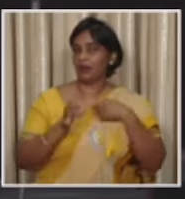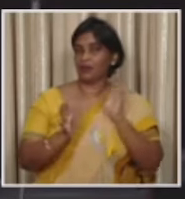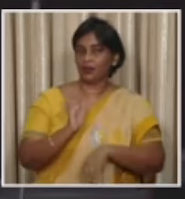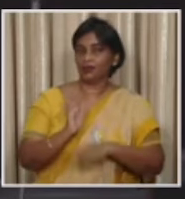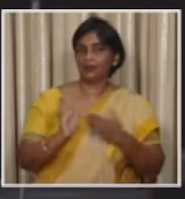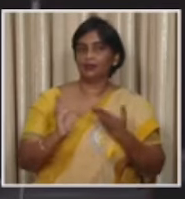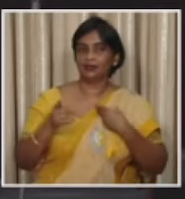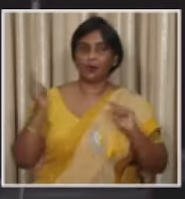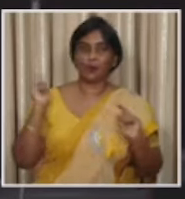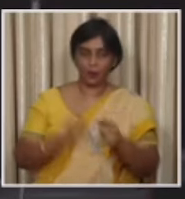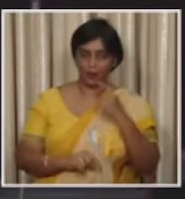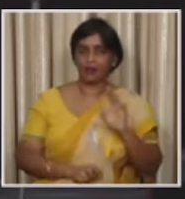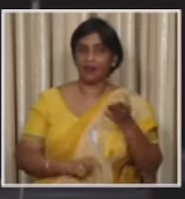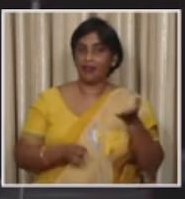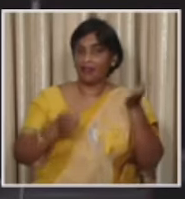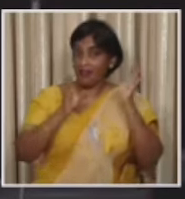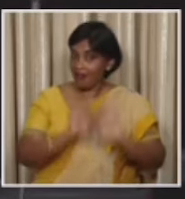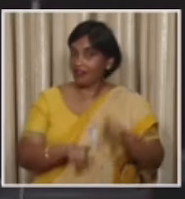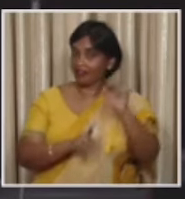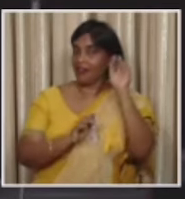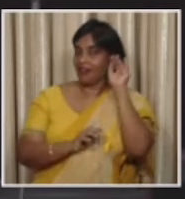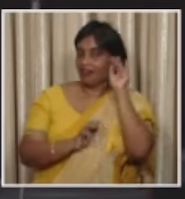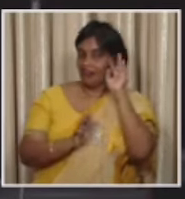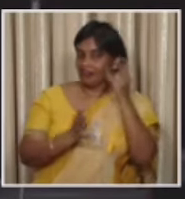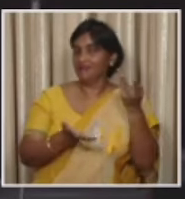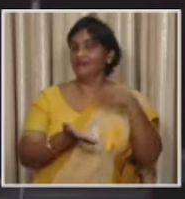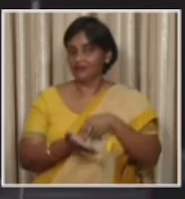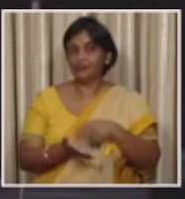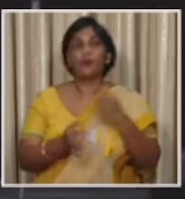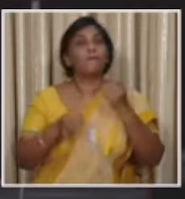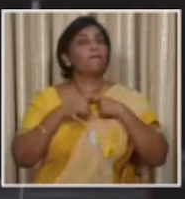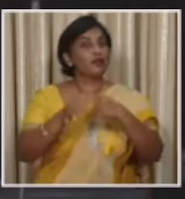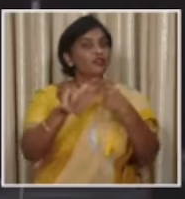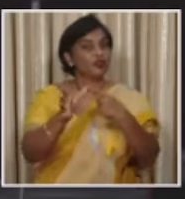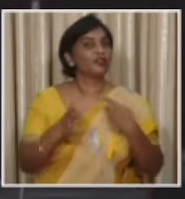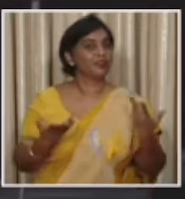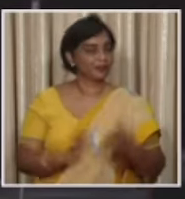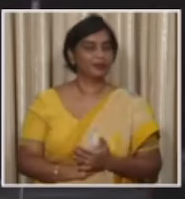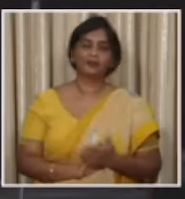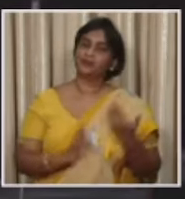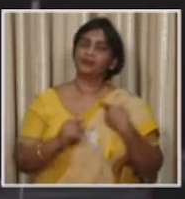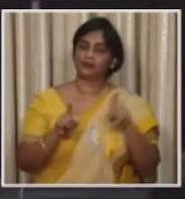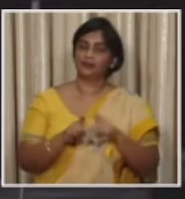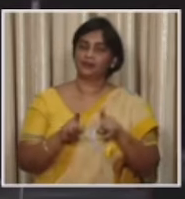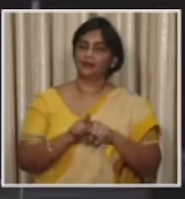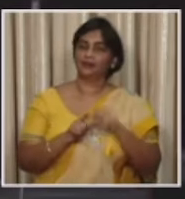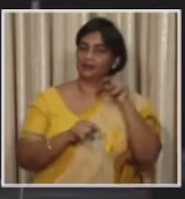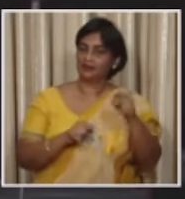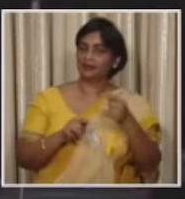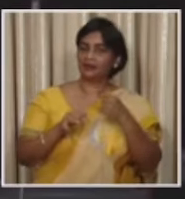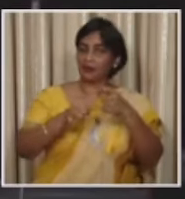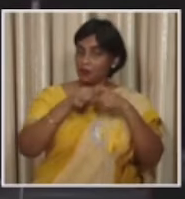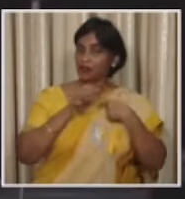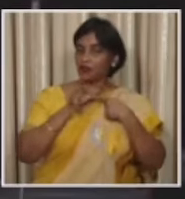උත්තරයක් නොදී පැනලයයි කියලා අවසාන මොහොත වෙනකන් අහගෙන හිටිය නැගිටලාහන්න කොහොමං අහපු ප්‍රශ්නෙට උත්තරේ කියලා. ඉතින් මම හිතනවා ඔබතුමාට අදාළ